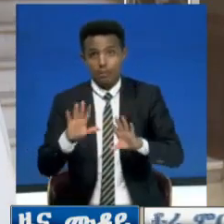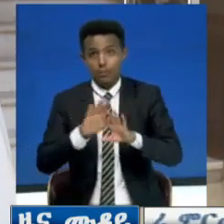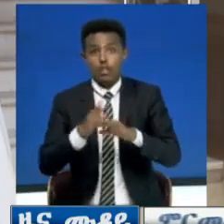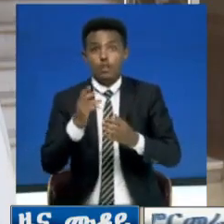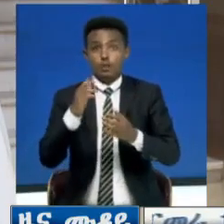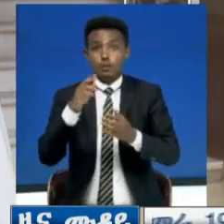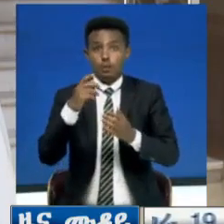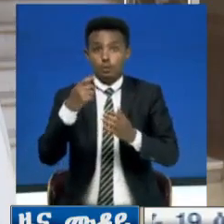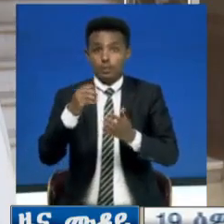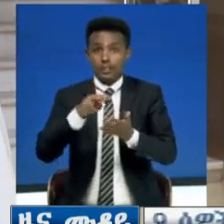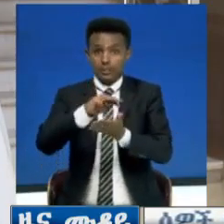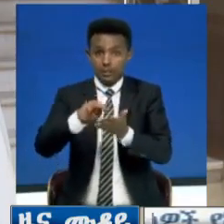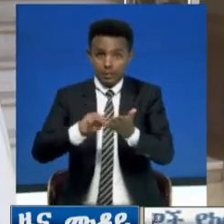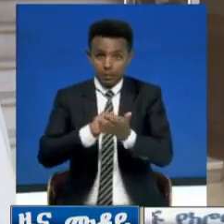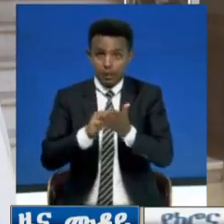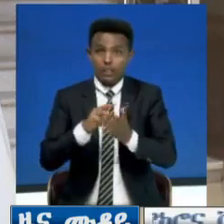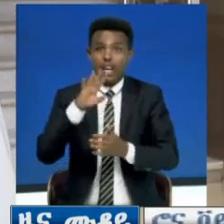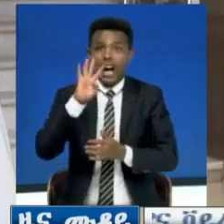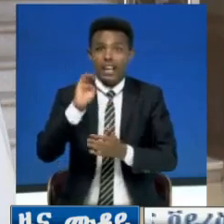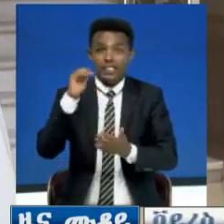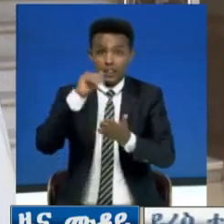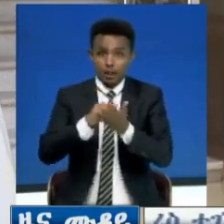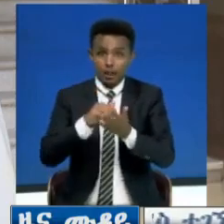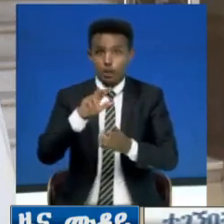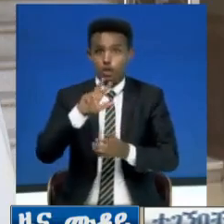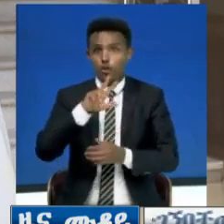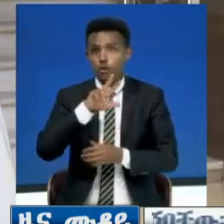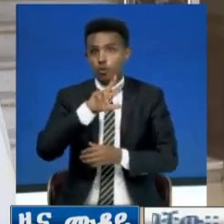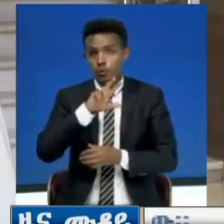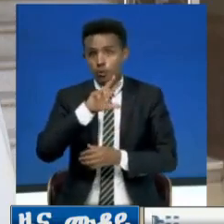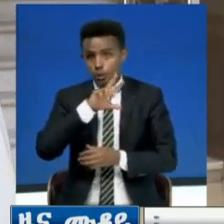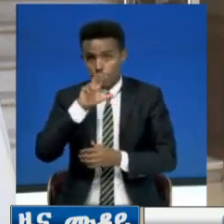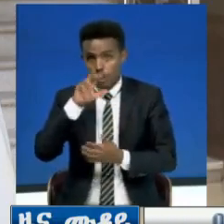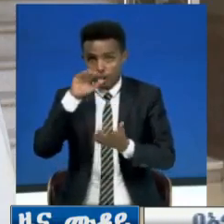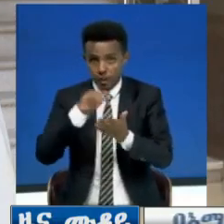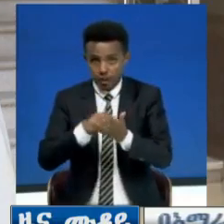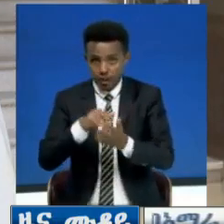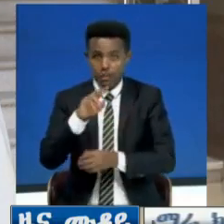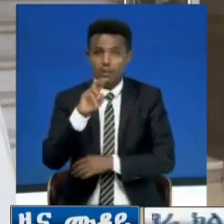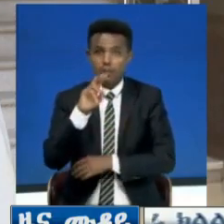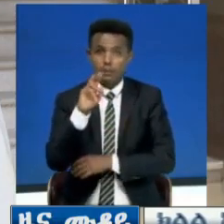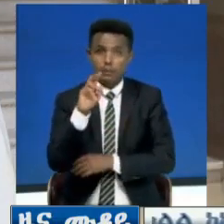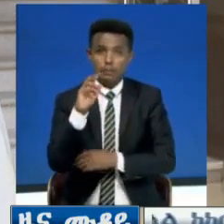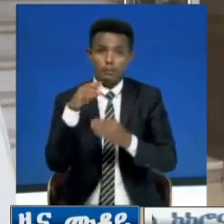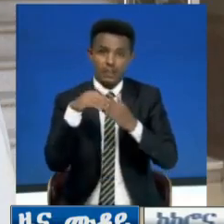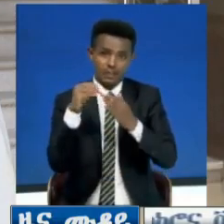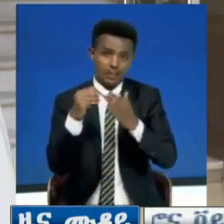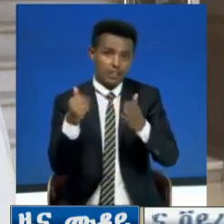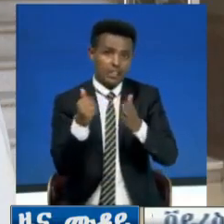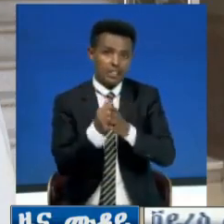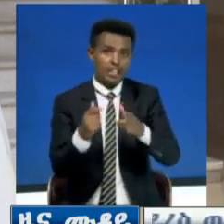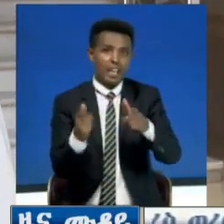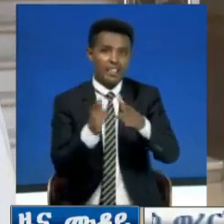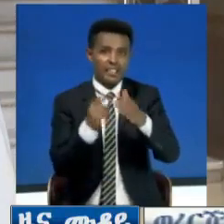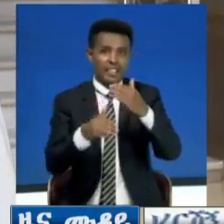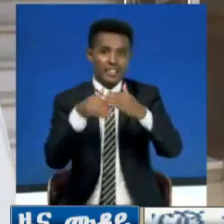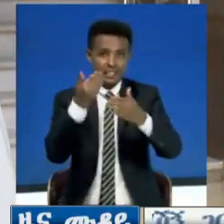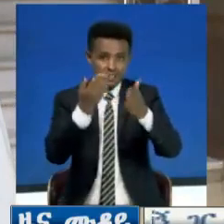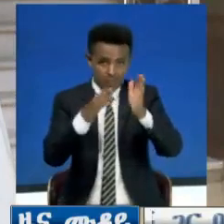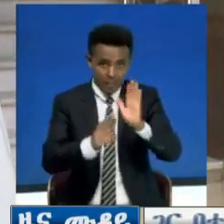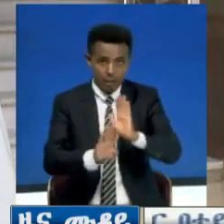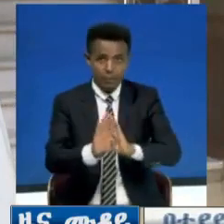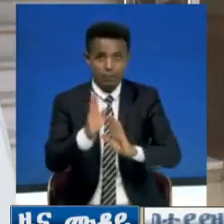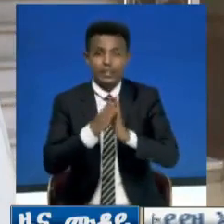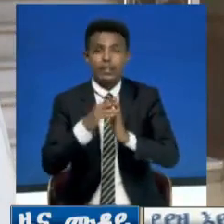ብር 3200 ብር 3150 ብር እስከ 3000 ብር ድረስ አንደኛ ደረጃ ጤፍ የገባበት፣